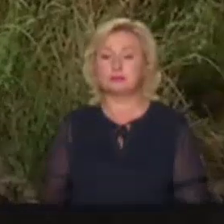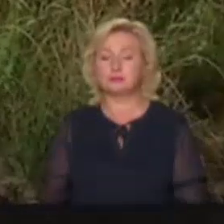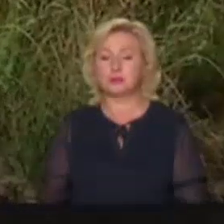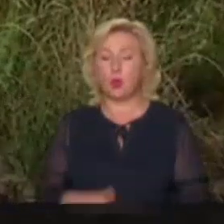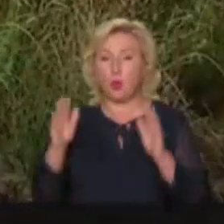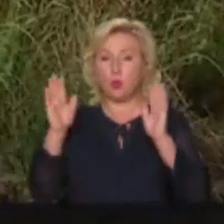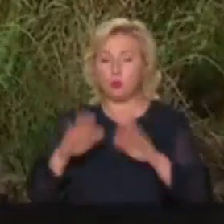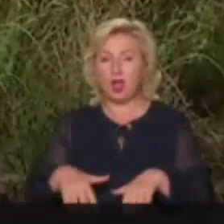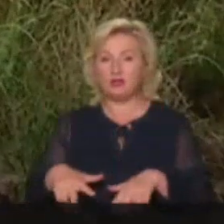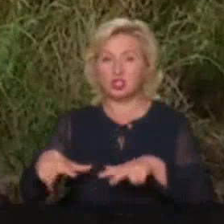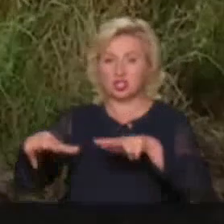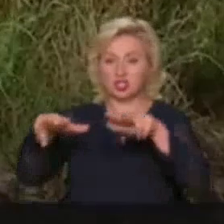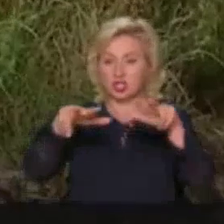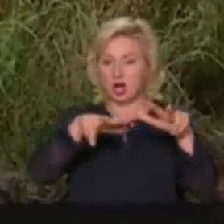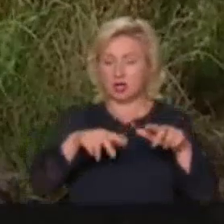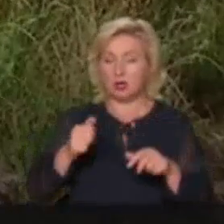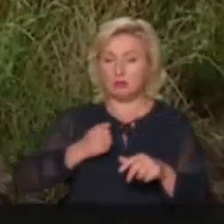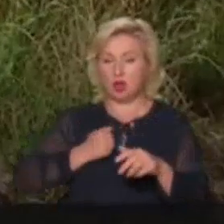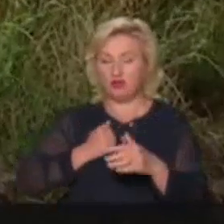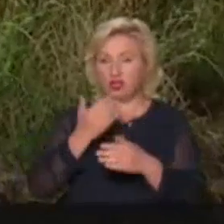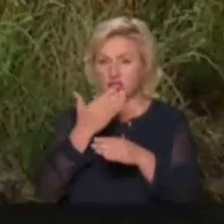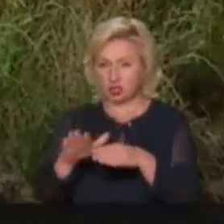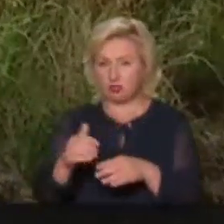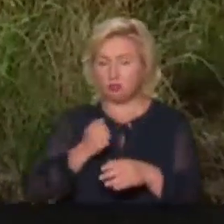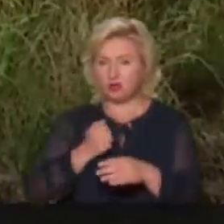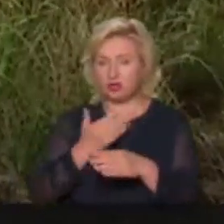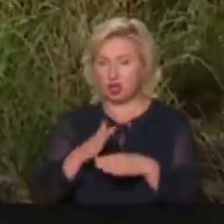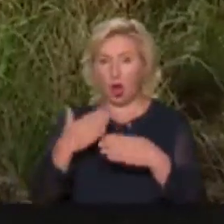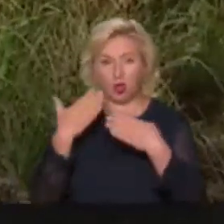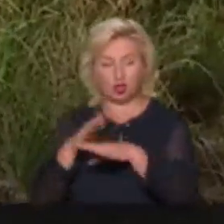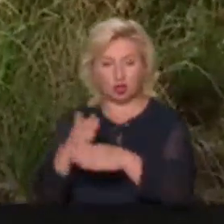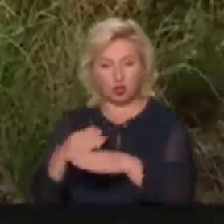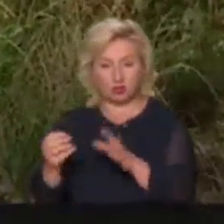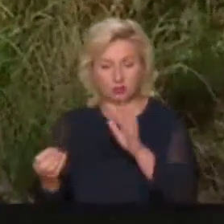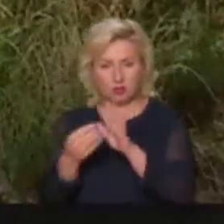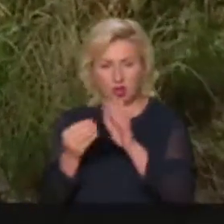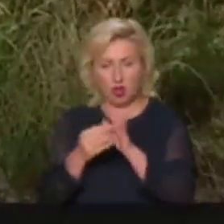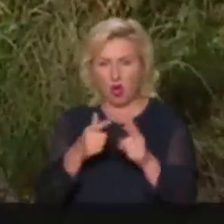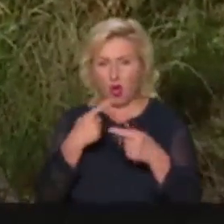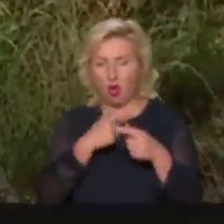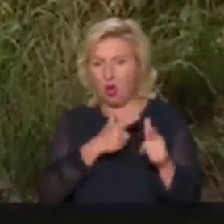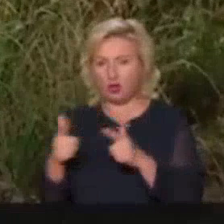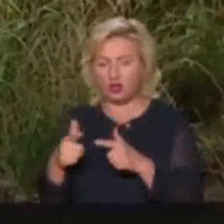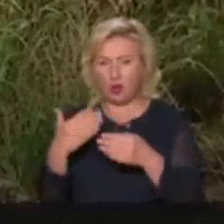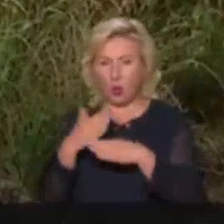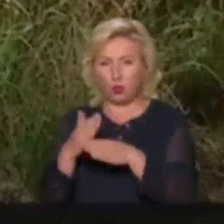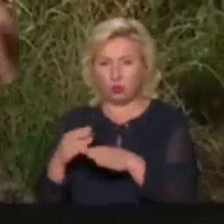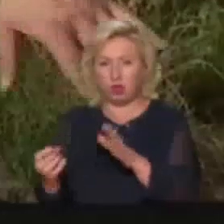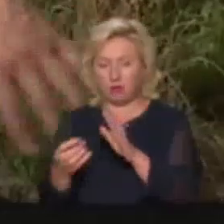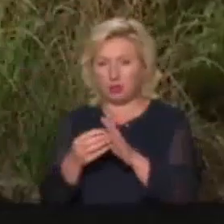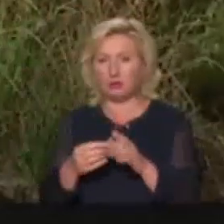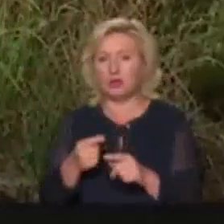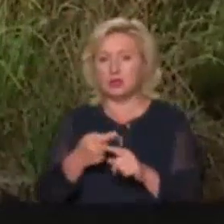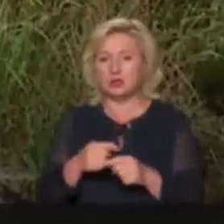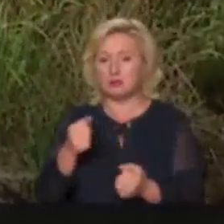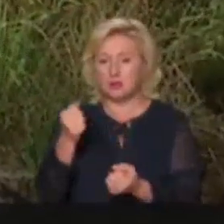шахет з бойовою частиною, причому бойова частина осколкована, чинена вже готовими уламками. Ця машина,